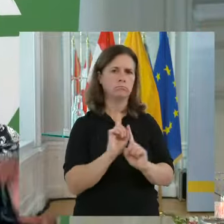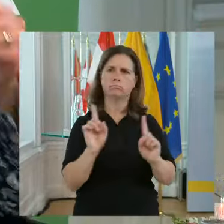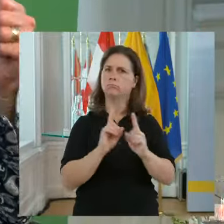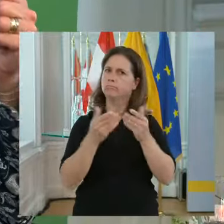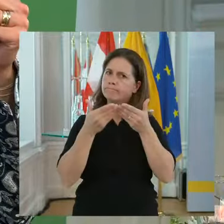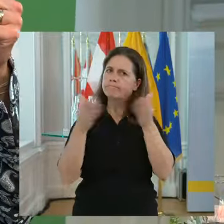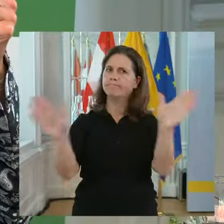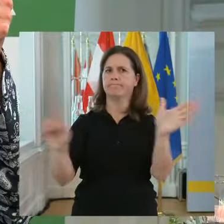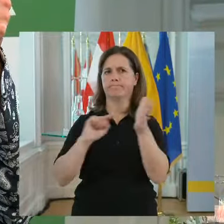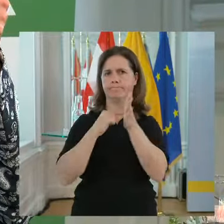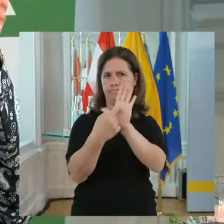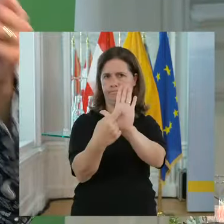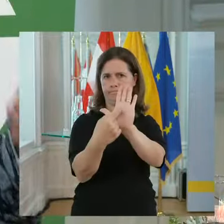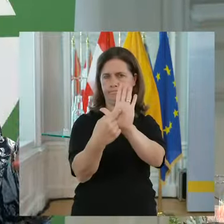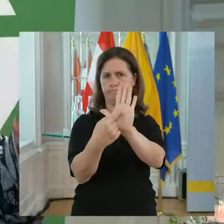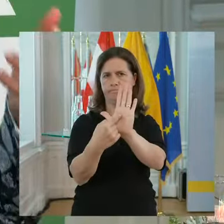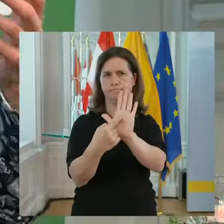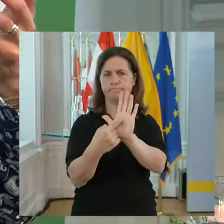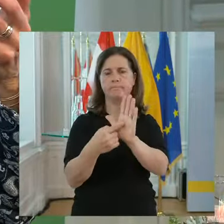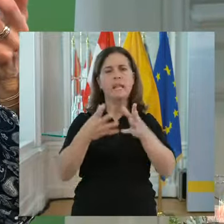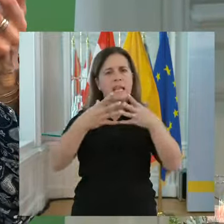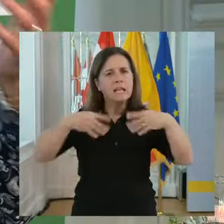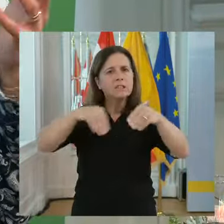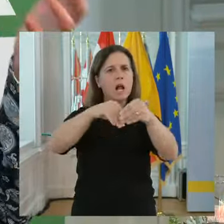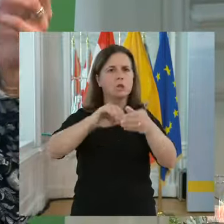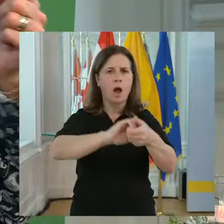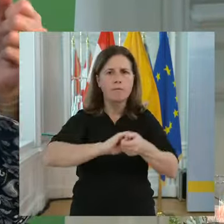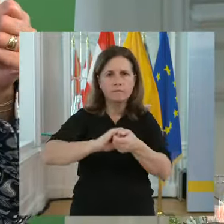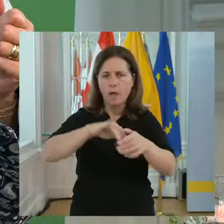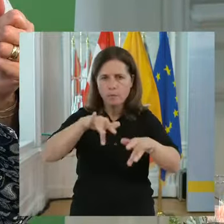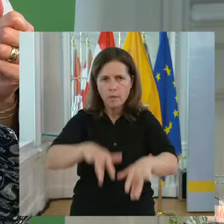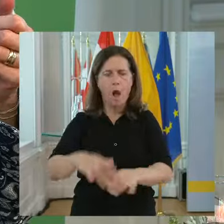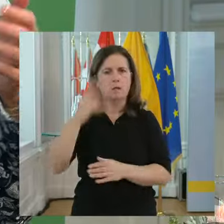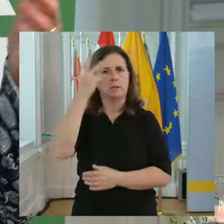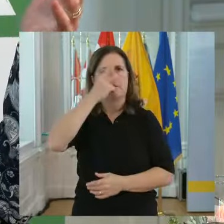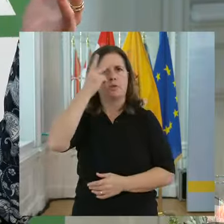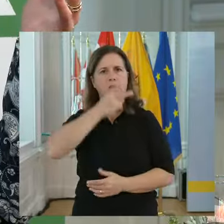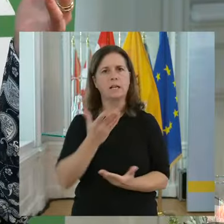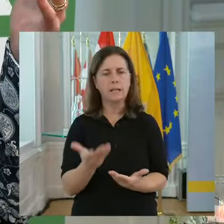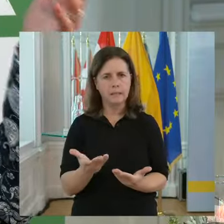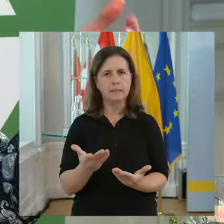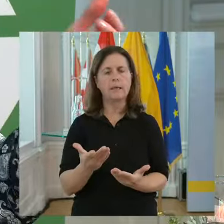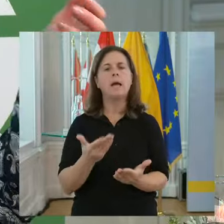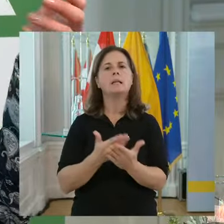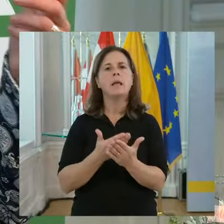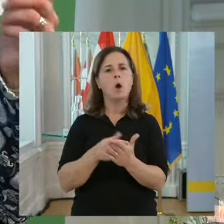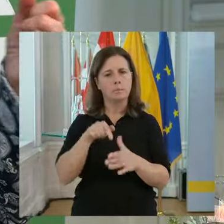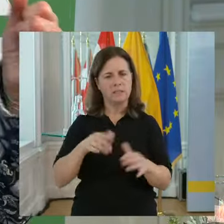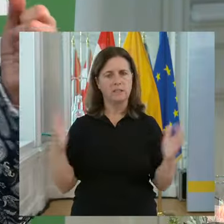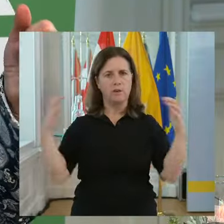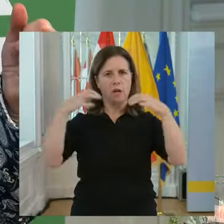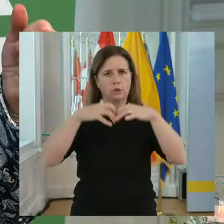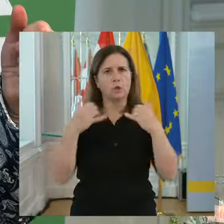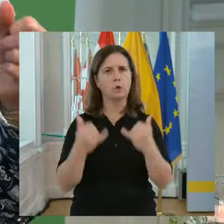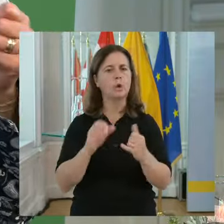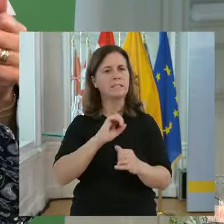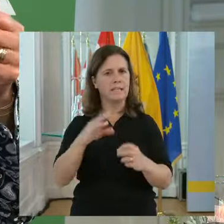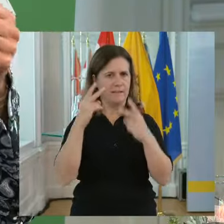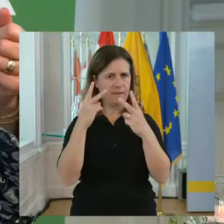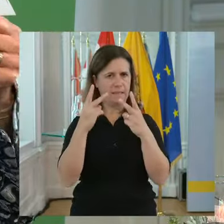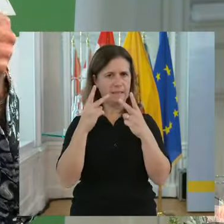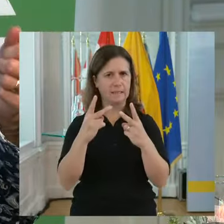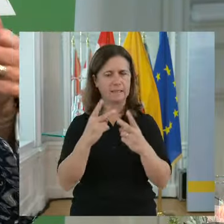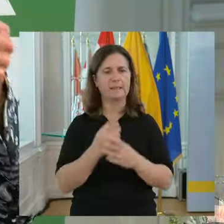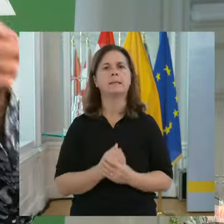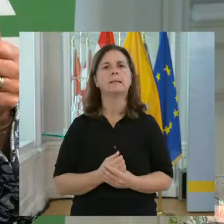passiert, sondern dass wir es mitten in der Gesellschaft als Selbstverständlichkeit haben. Deshalb ist die Veranstaltung heute so wichtig, dass